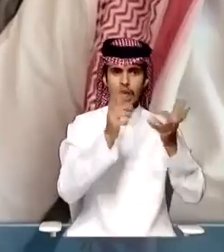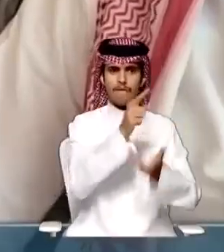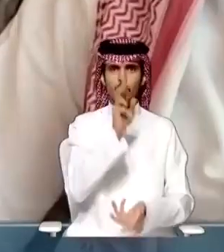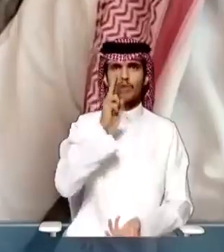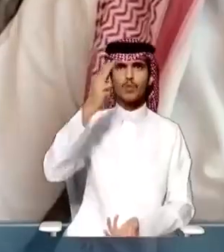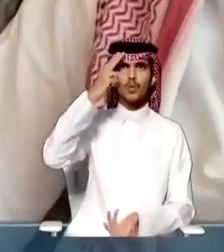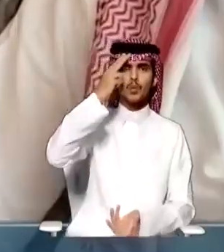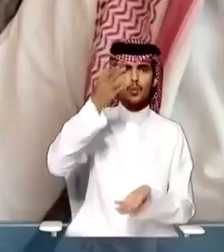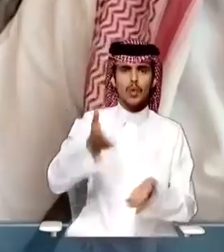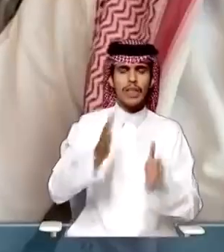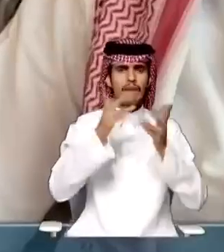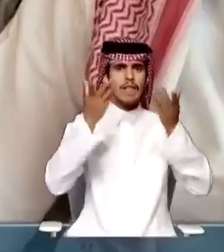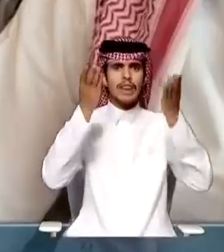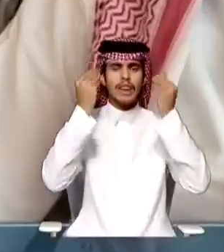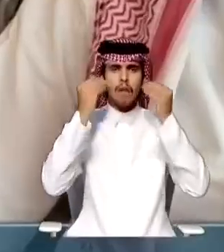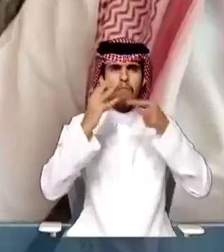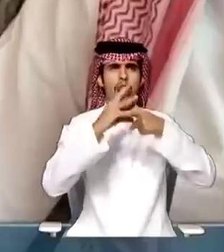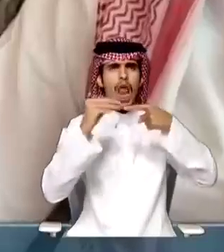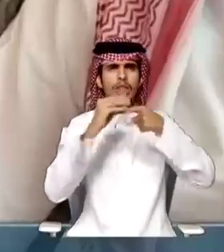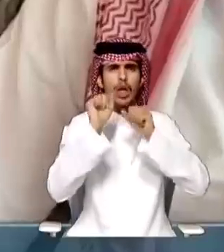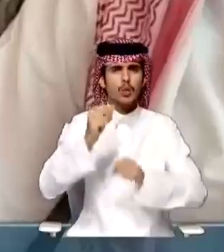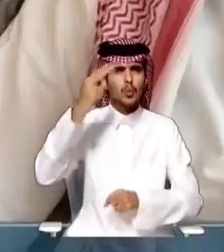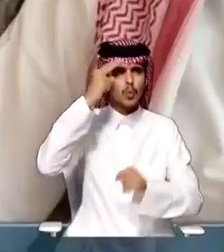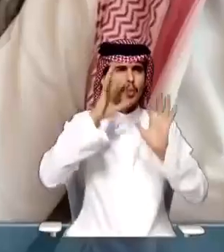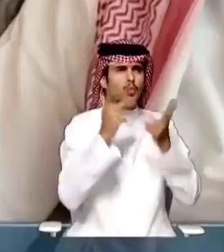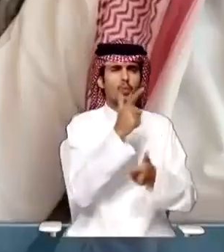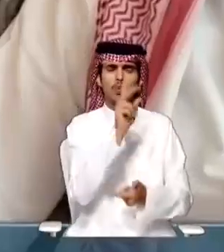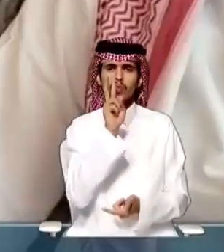السعوديه ش ينقص التعليم في مدارسنا